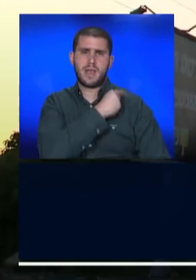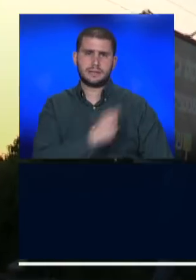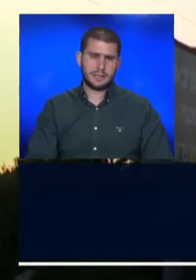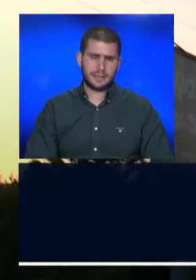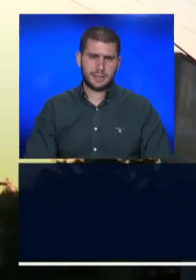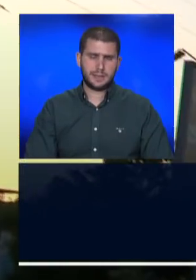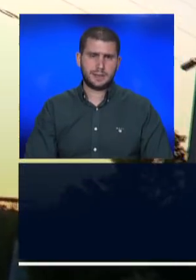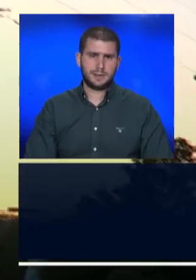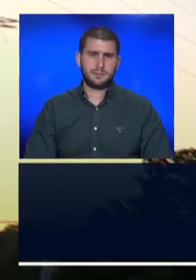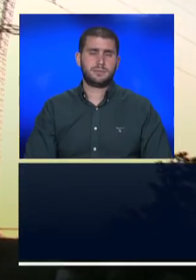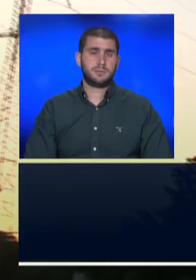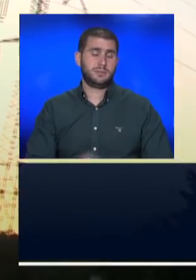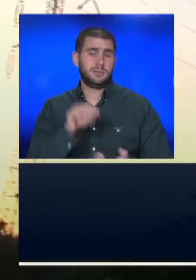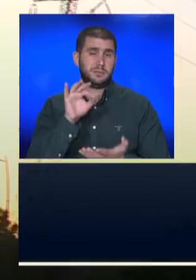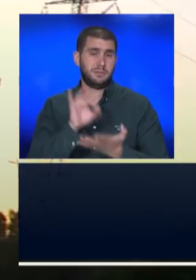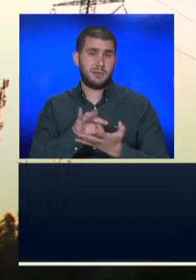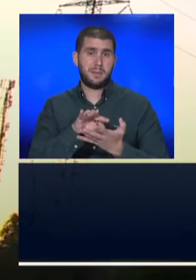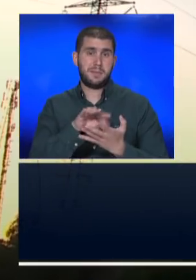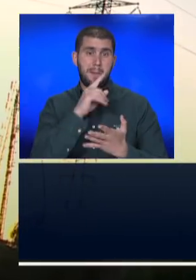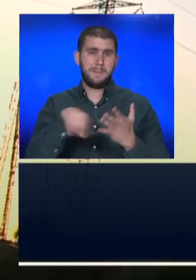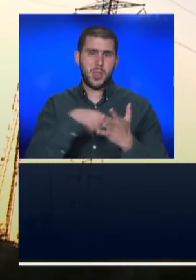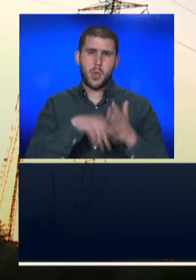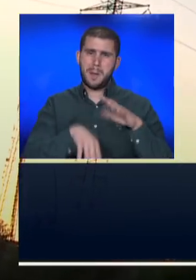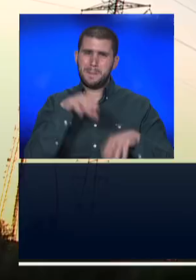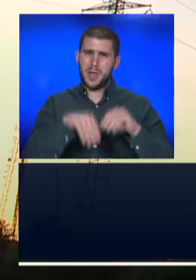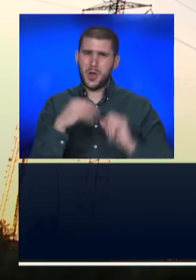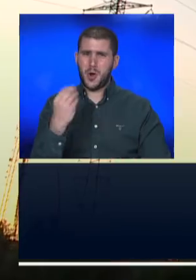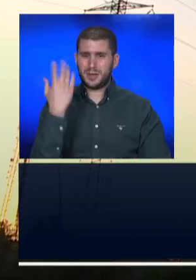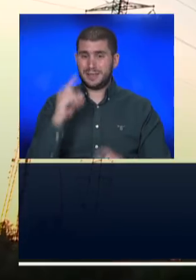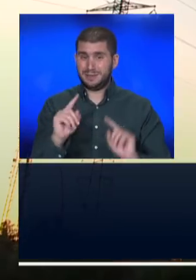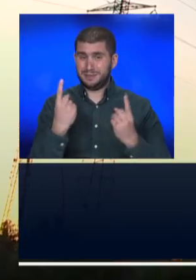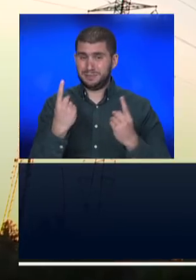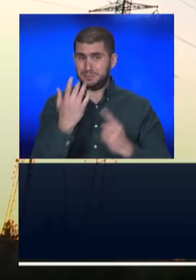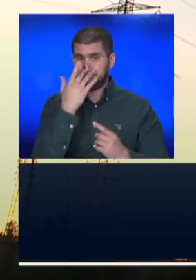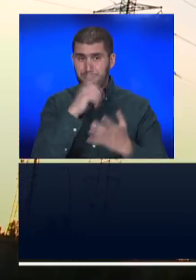מרגע שבוטלו הבחירות שעמדו להתקיים